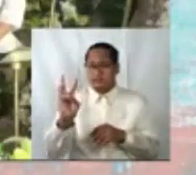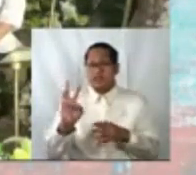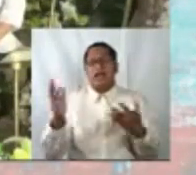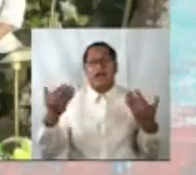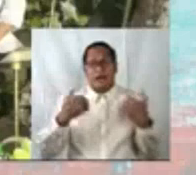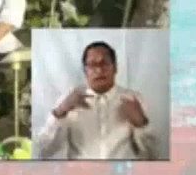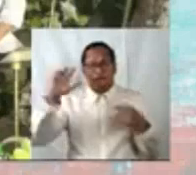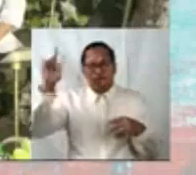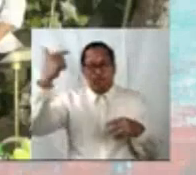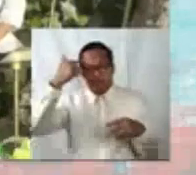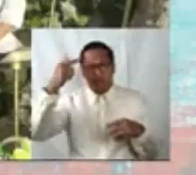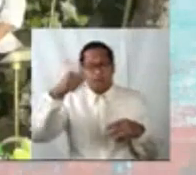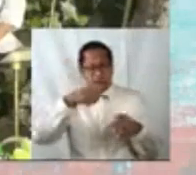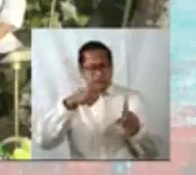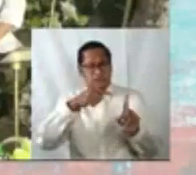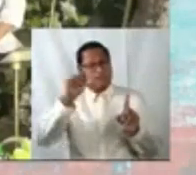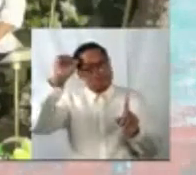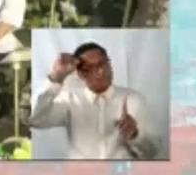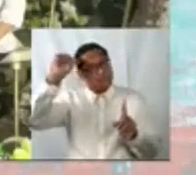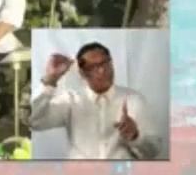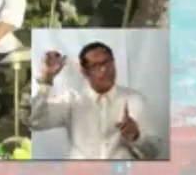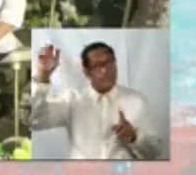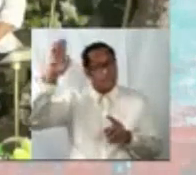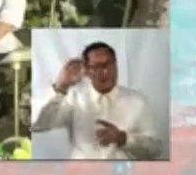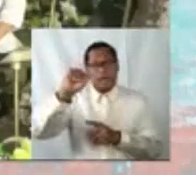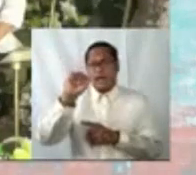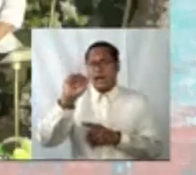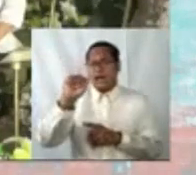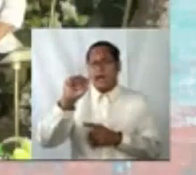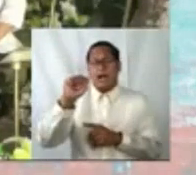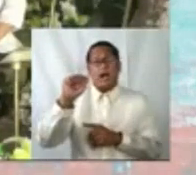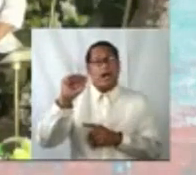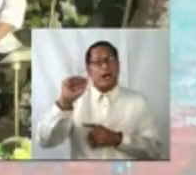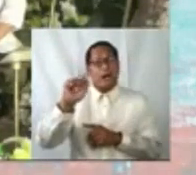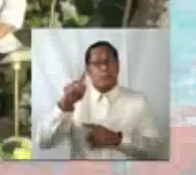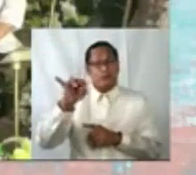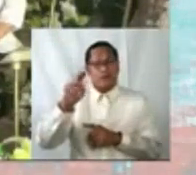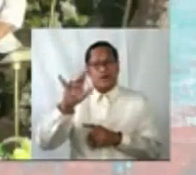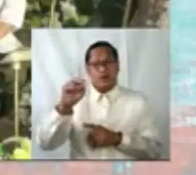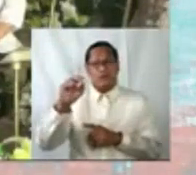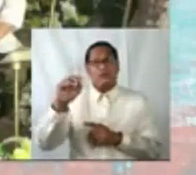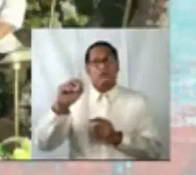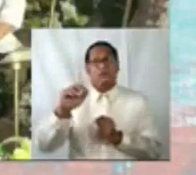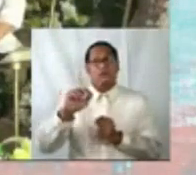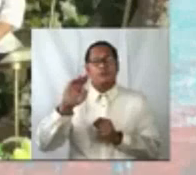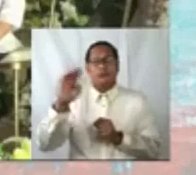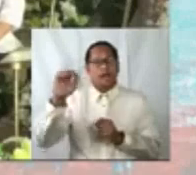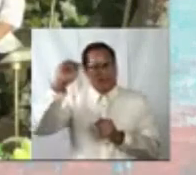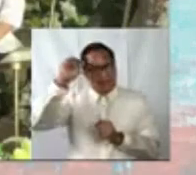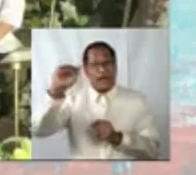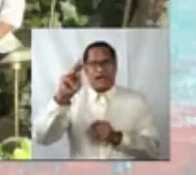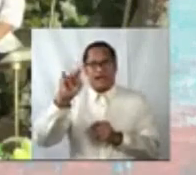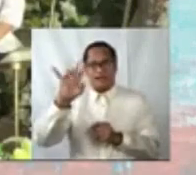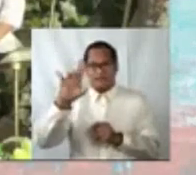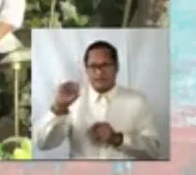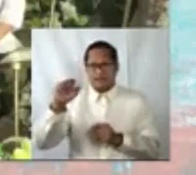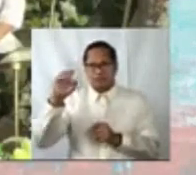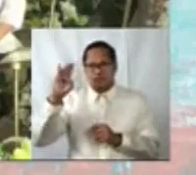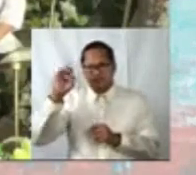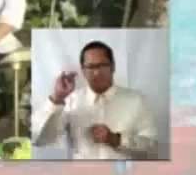si Bonifacio nung panahon na ito. Oo. Oh. No? Yeah. Diba? Eh, dapat under siya doon. Professor